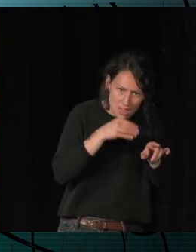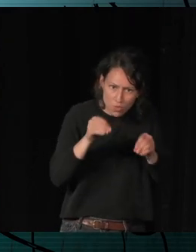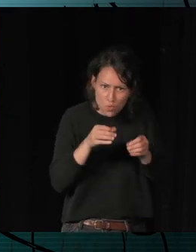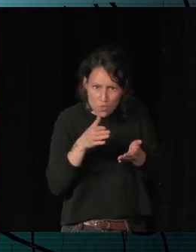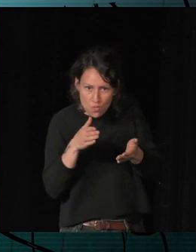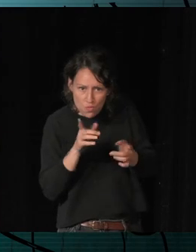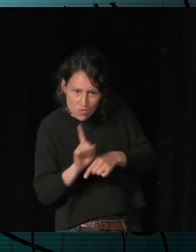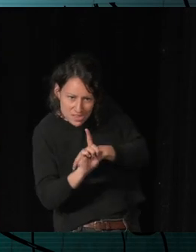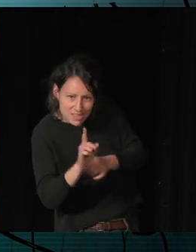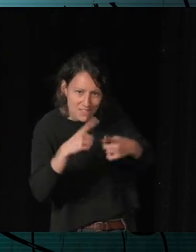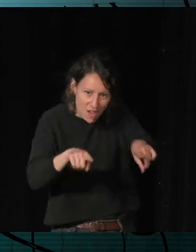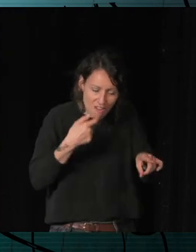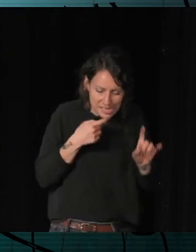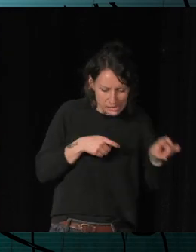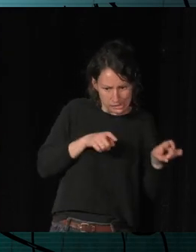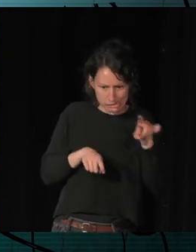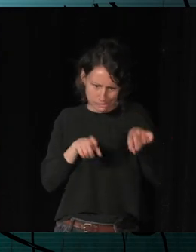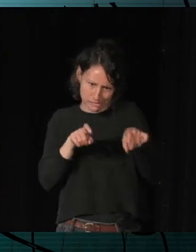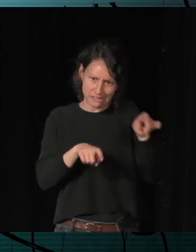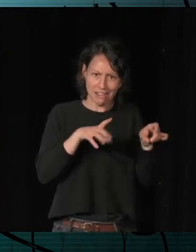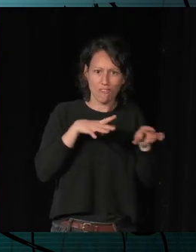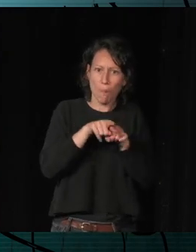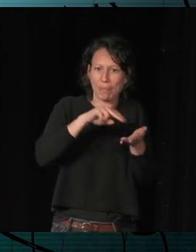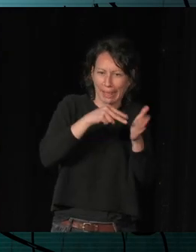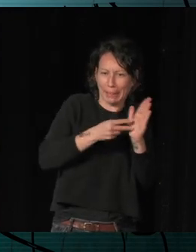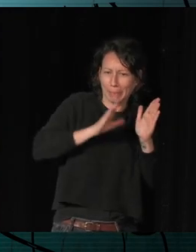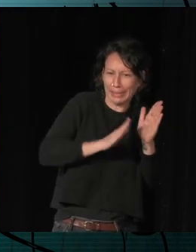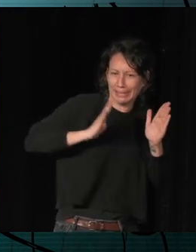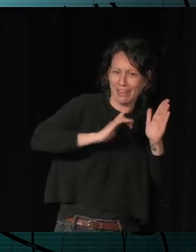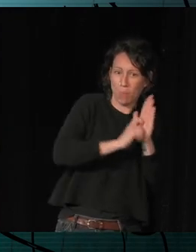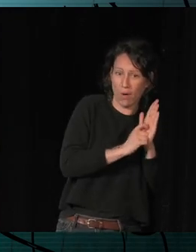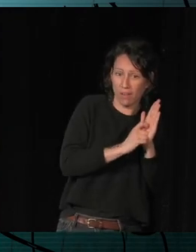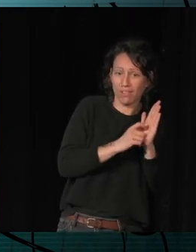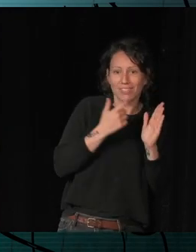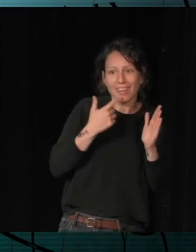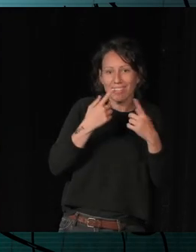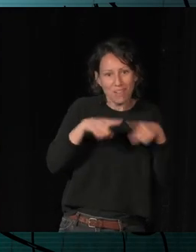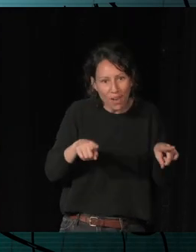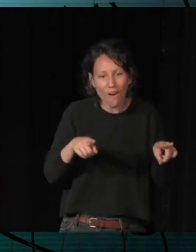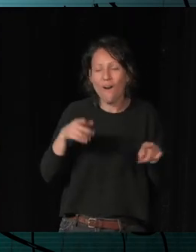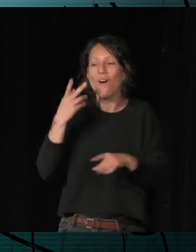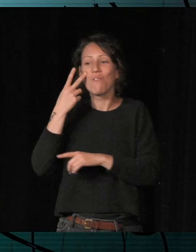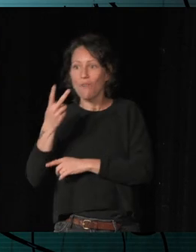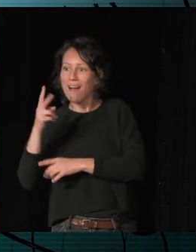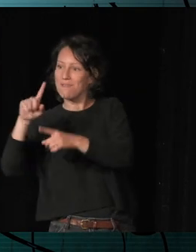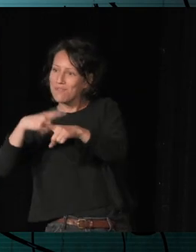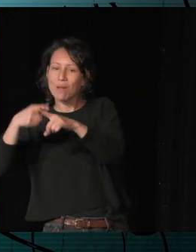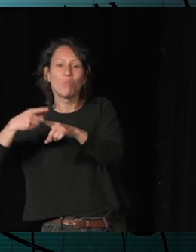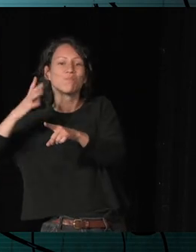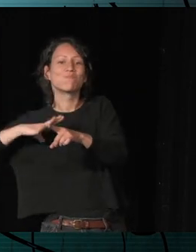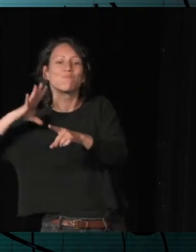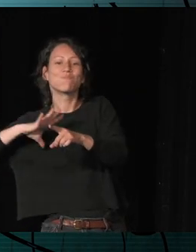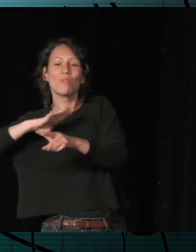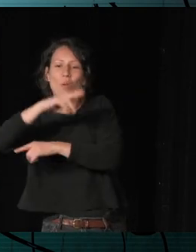et voilà et du coup c'est un jeu on peut pas le regarder comme un vieux film noir et blanc en fait c'estd qu'on parce que on pourrait regarder après une vidéo sur